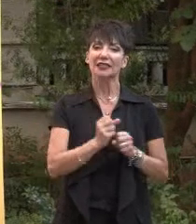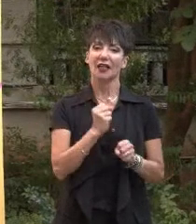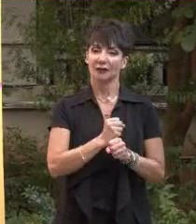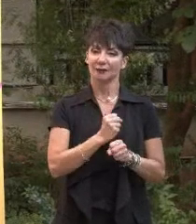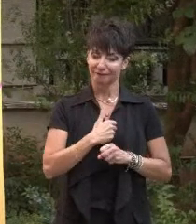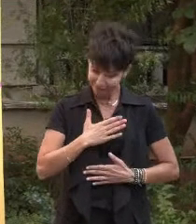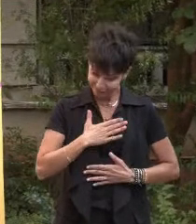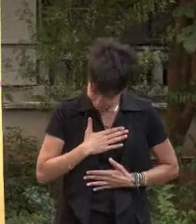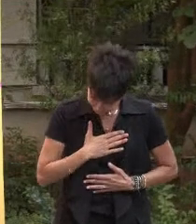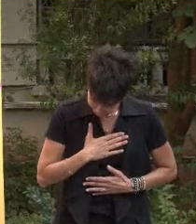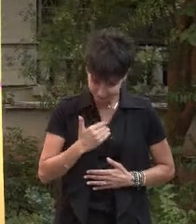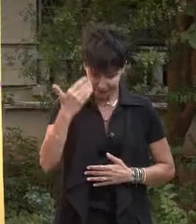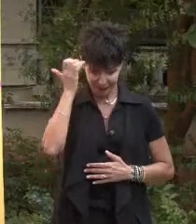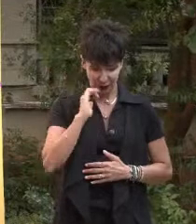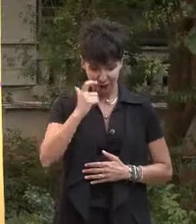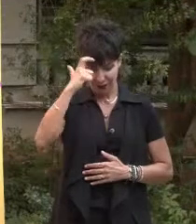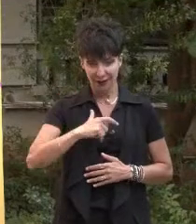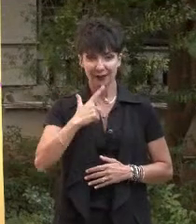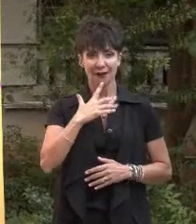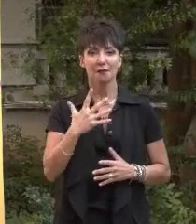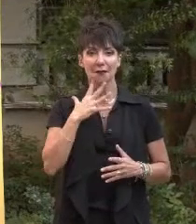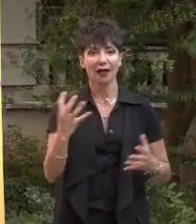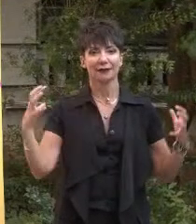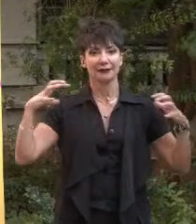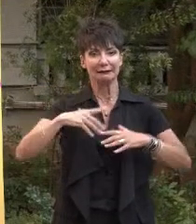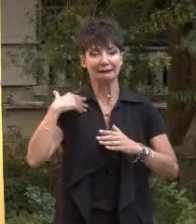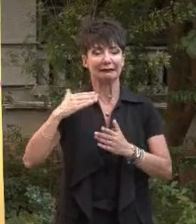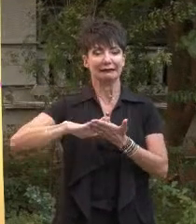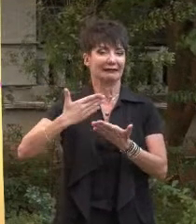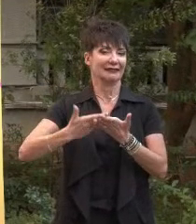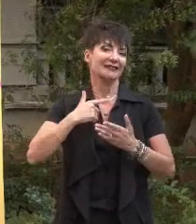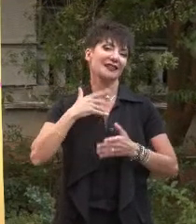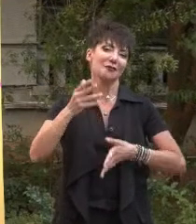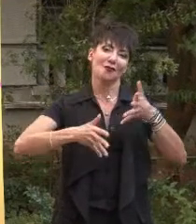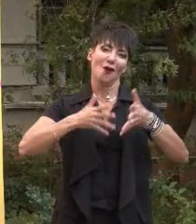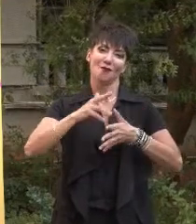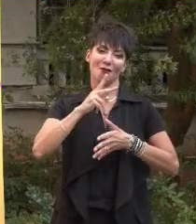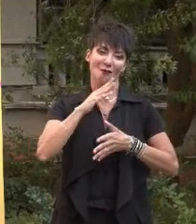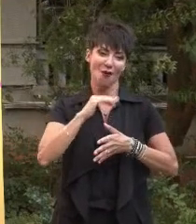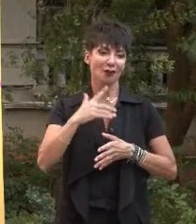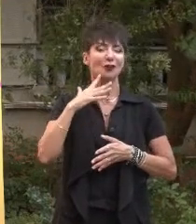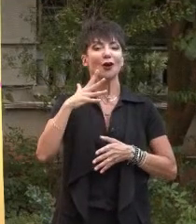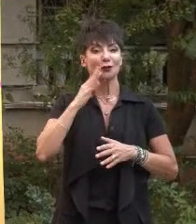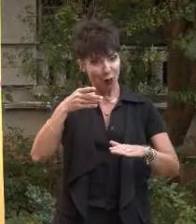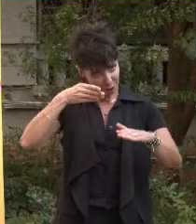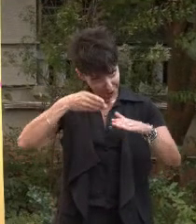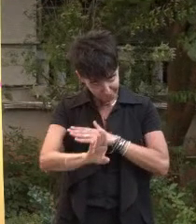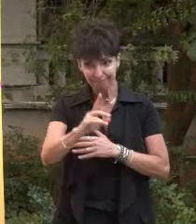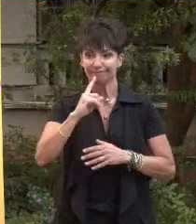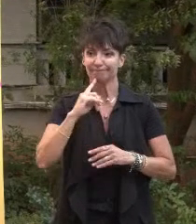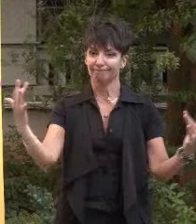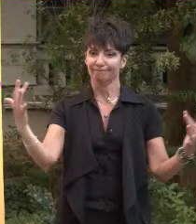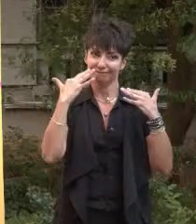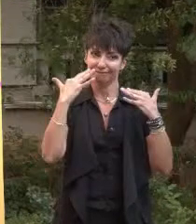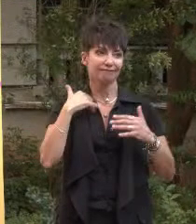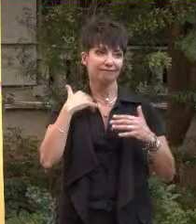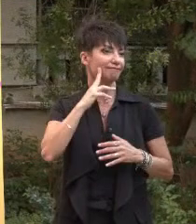τη Σοφία Τυρομπόλη, η οποία είναι επιφορτισμένη με τη διερμηνία στην νοηματική γλώσσα, έτσι ώστε να είναι προσβάσιμη η εκδήλωσή